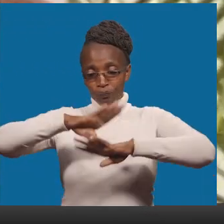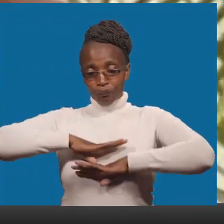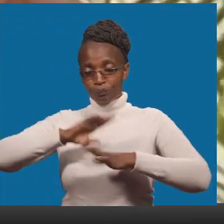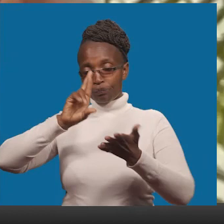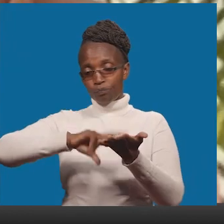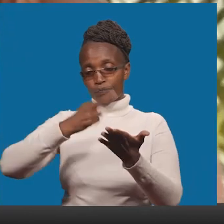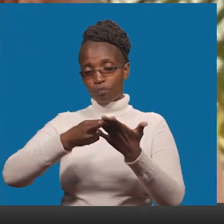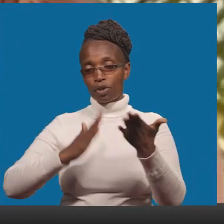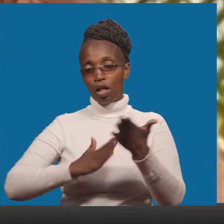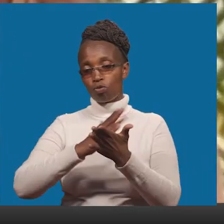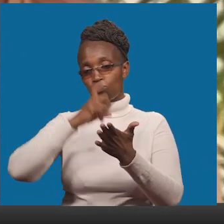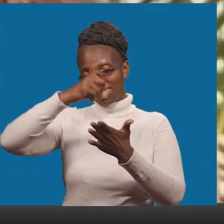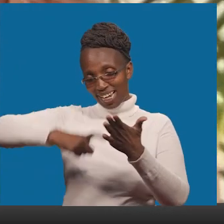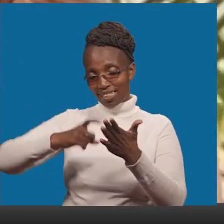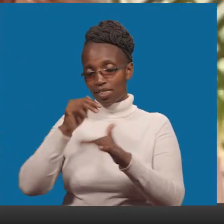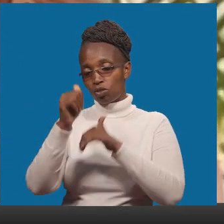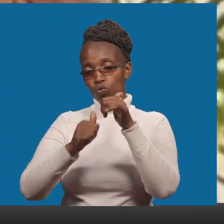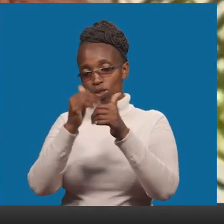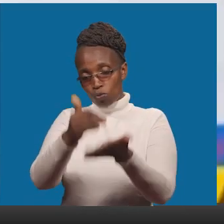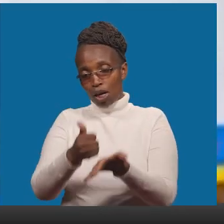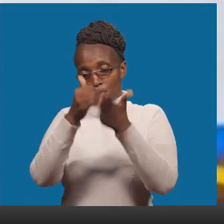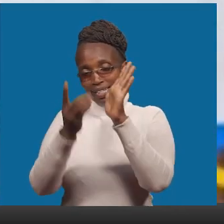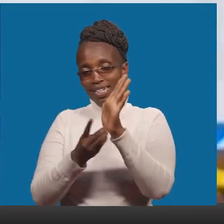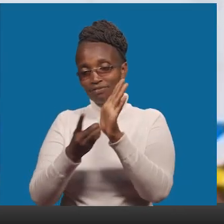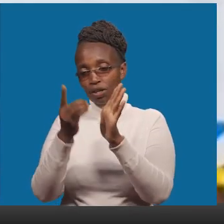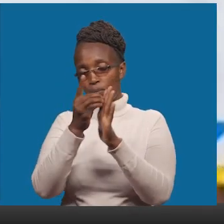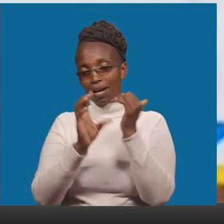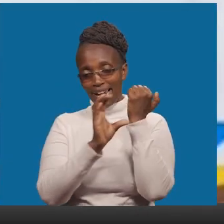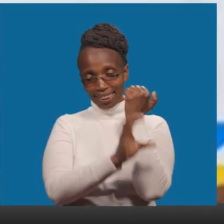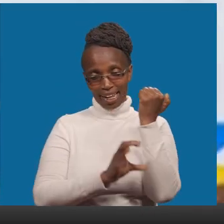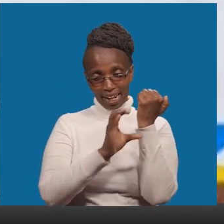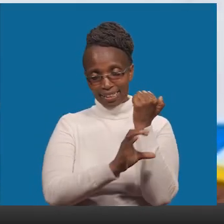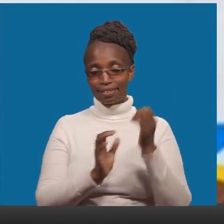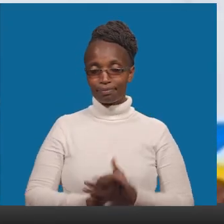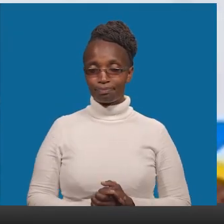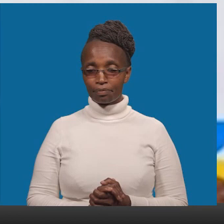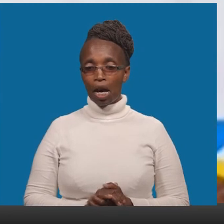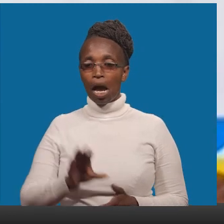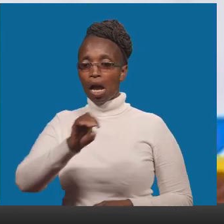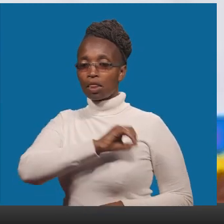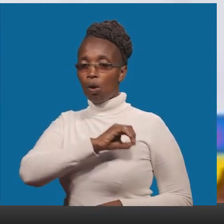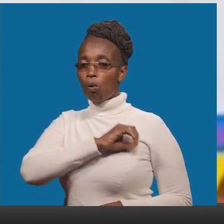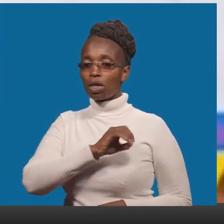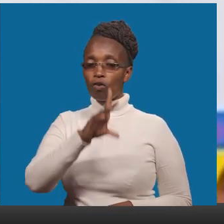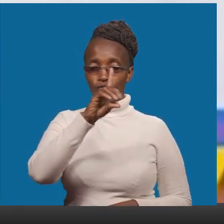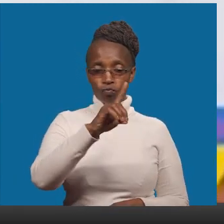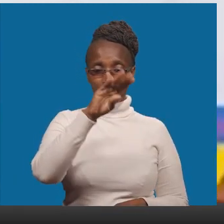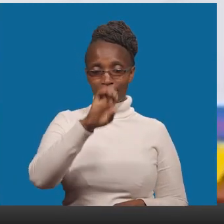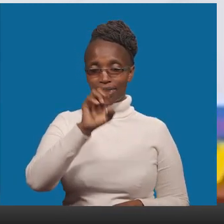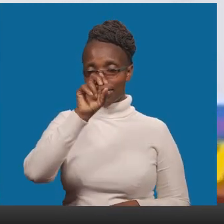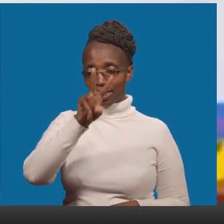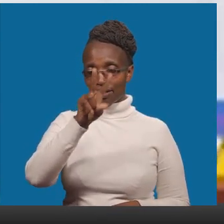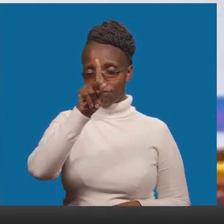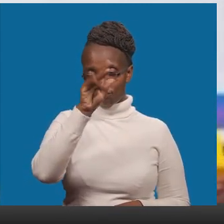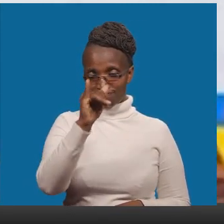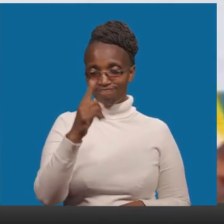that can help us develop our country. Mmiliki wa Deviki kwa upande wake akisema sasa yuko huru,